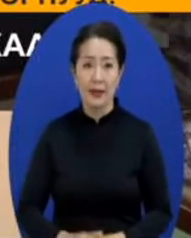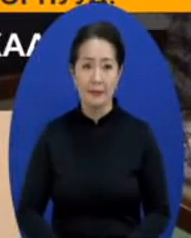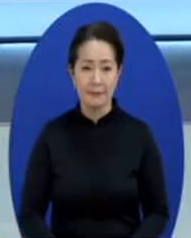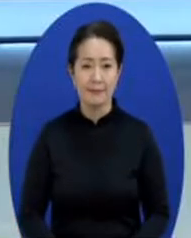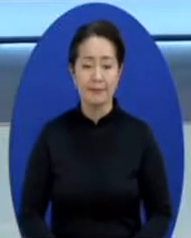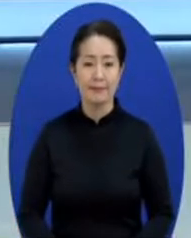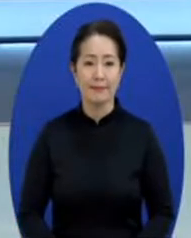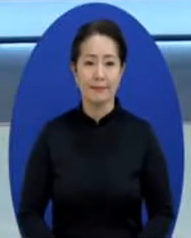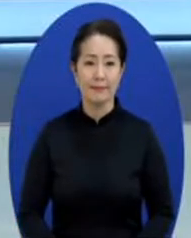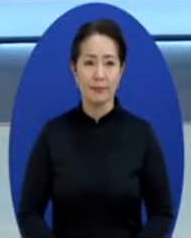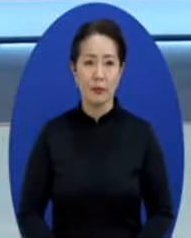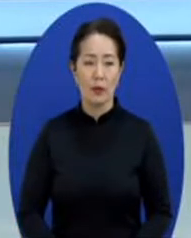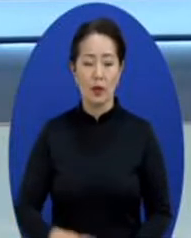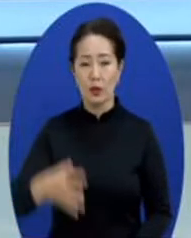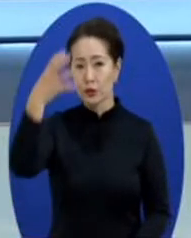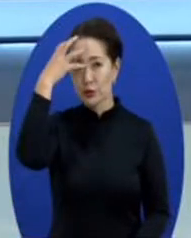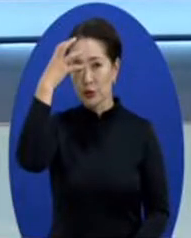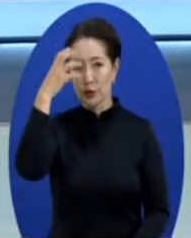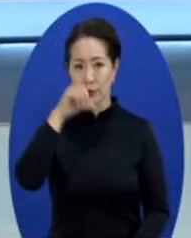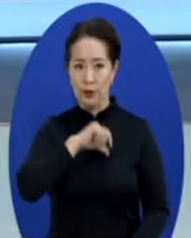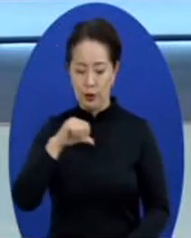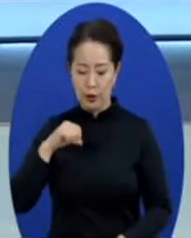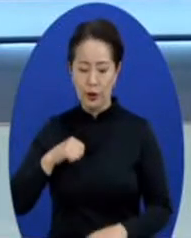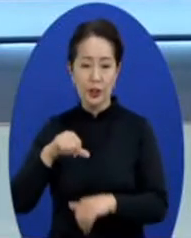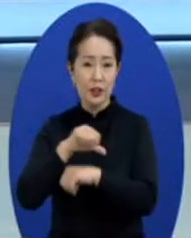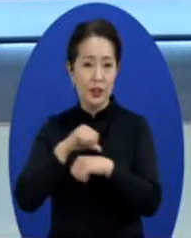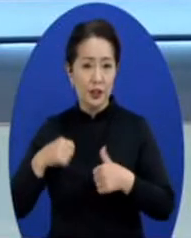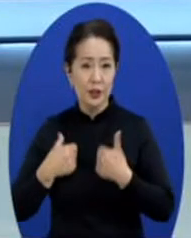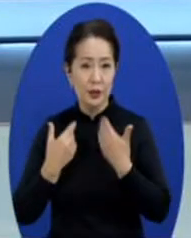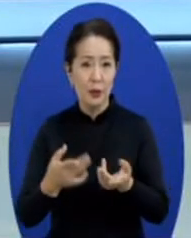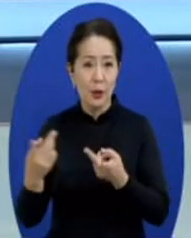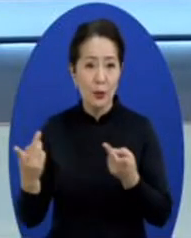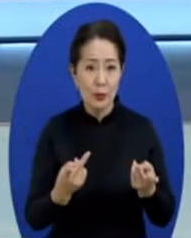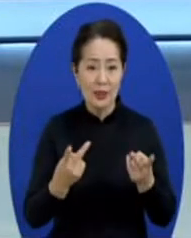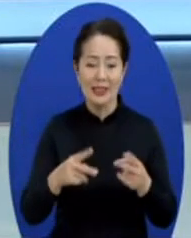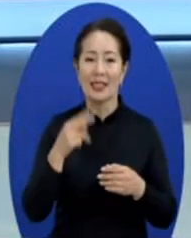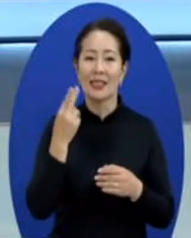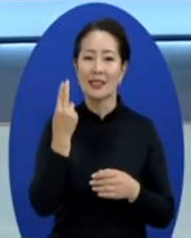Төрөөс эргэнт хүрч байгаа үйлчлэгийг цахимжуулж авилах хүн сурдлыг халах чиглэл